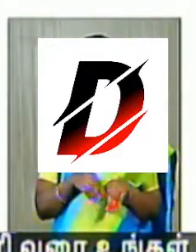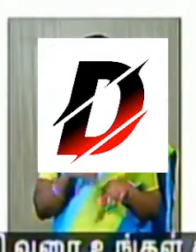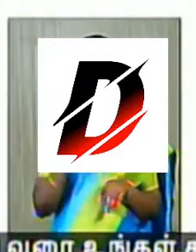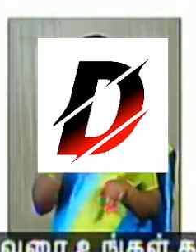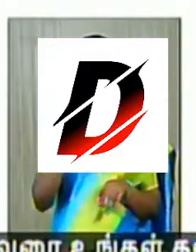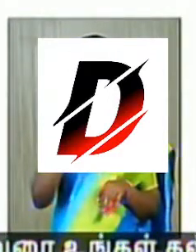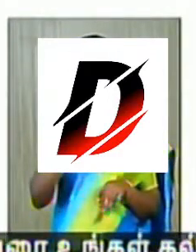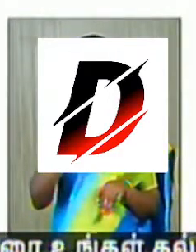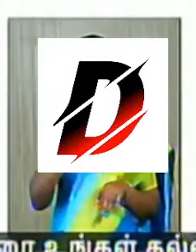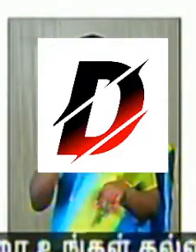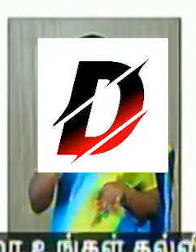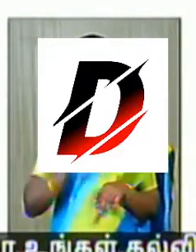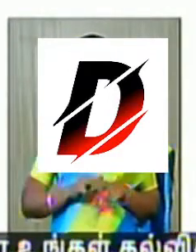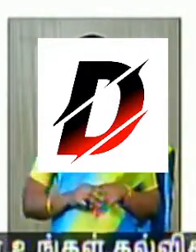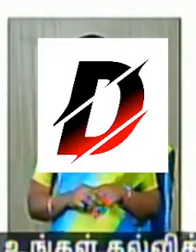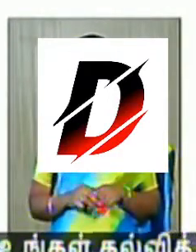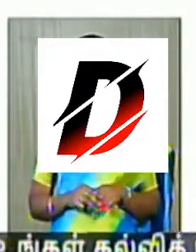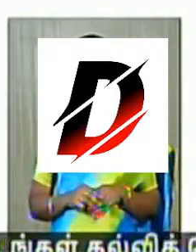18-9 கூட்டினால் கிடைப்பது 9.